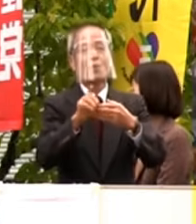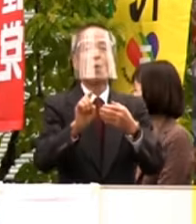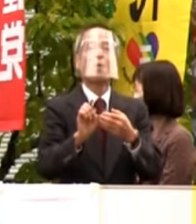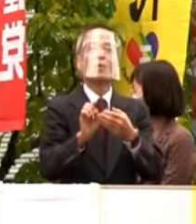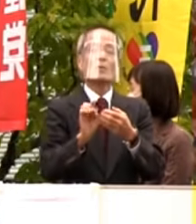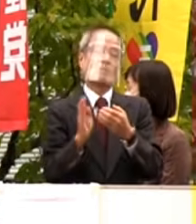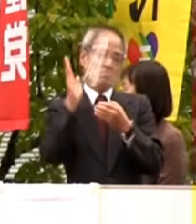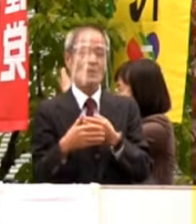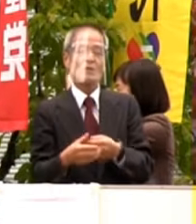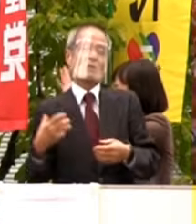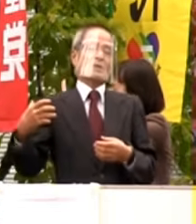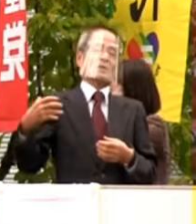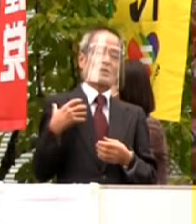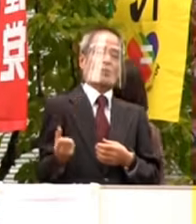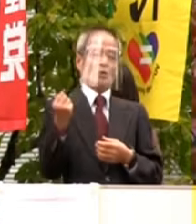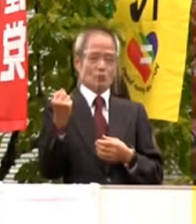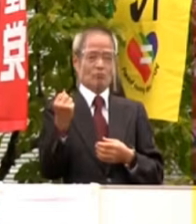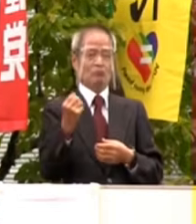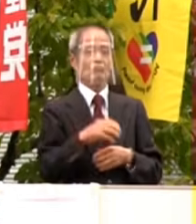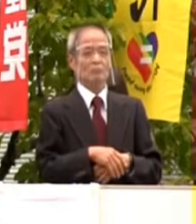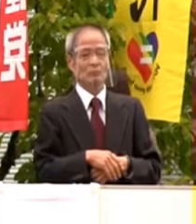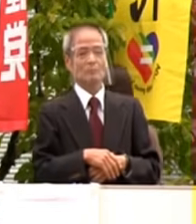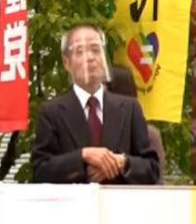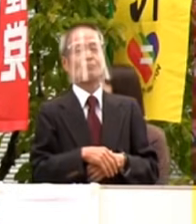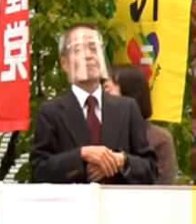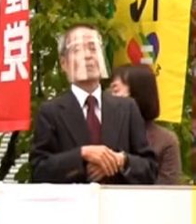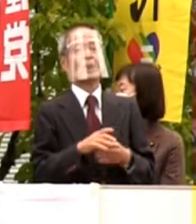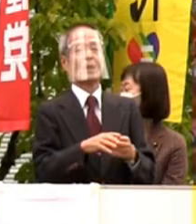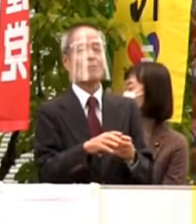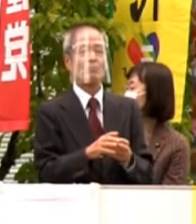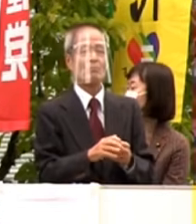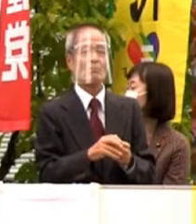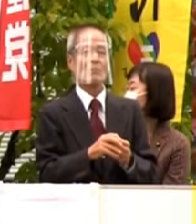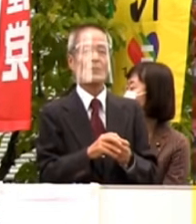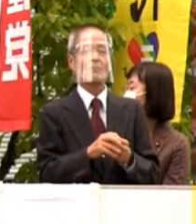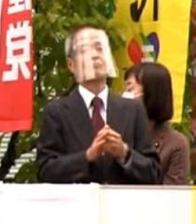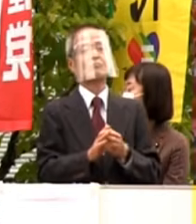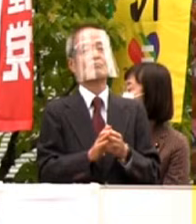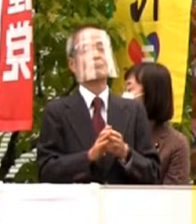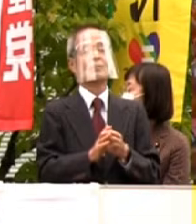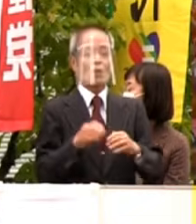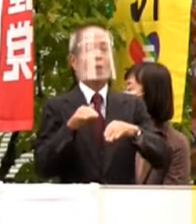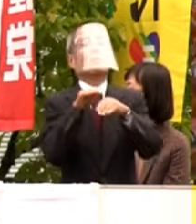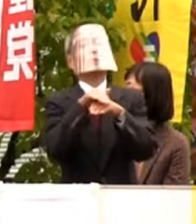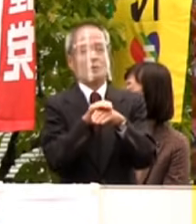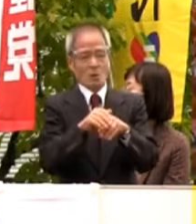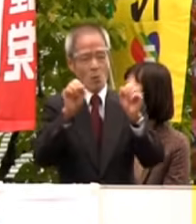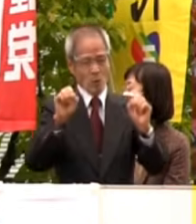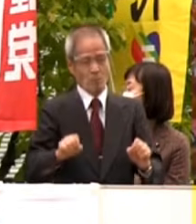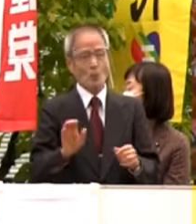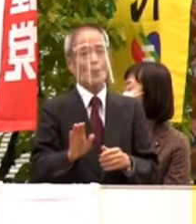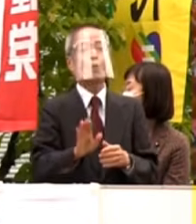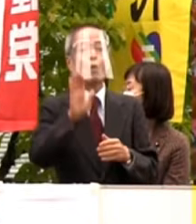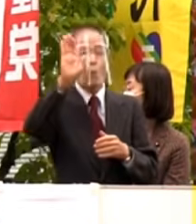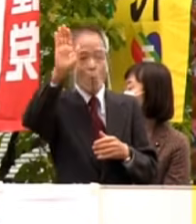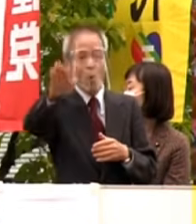治に切り替える。この問題は本当に待ったなしなんです。このまま行ったら若い人の未来を奪ってしまう